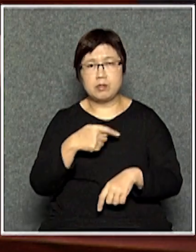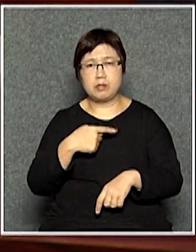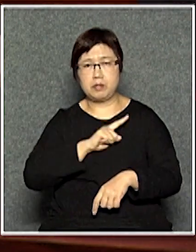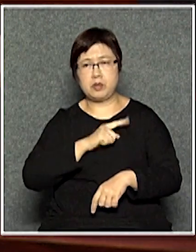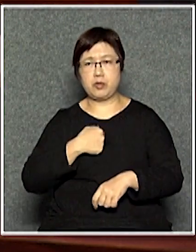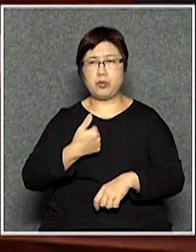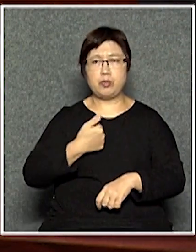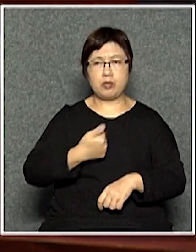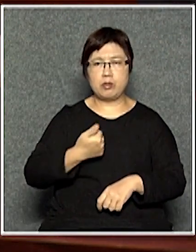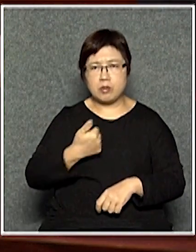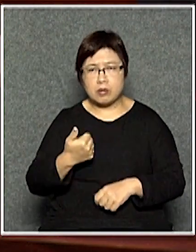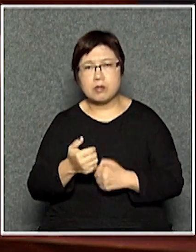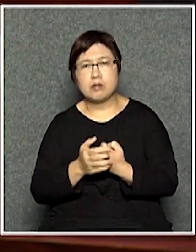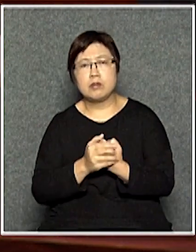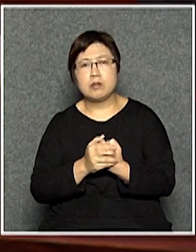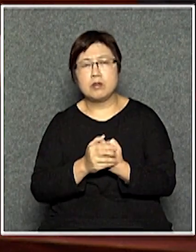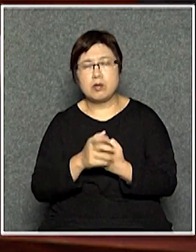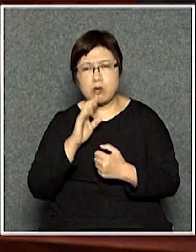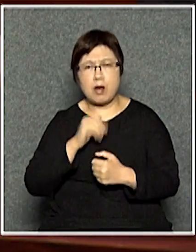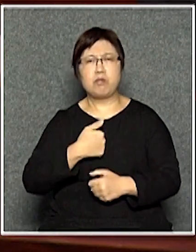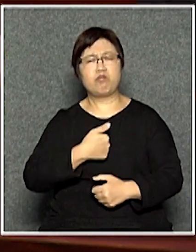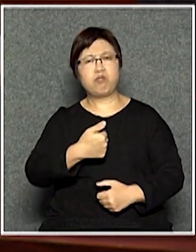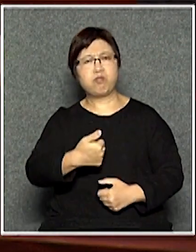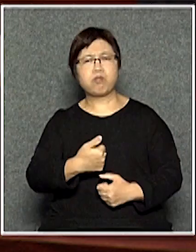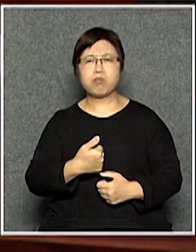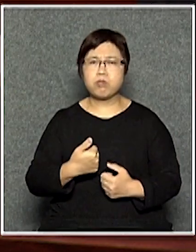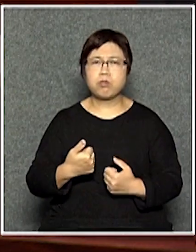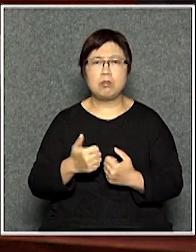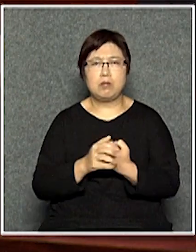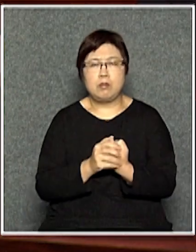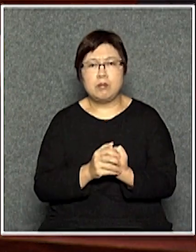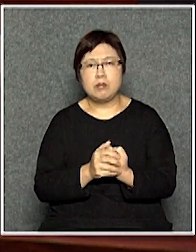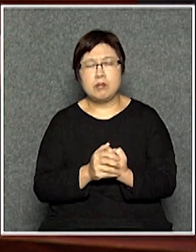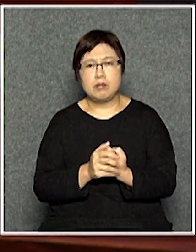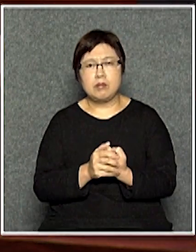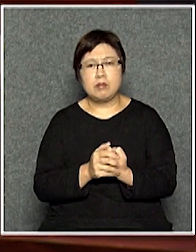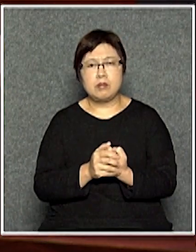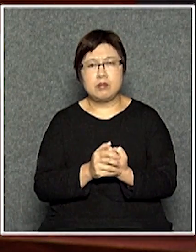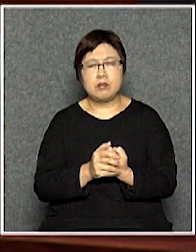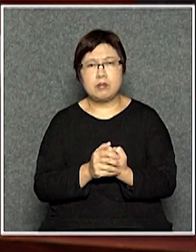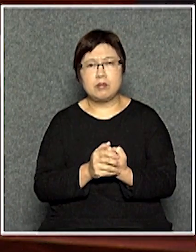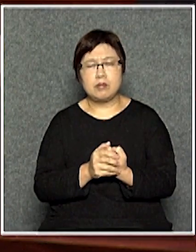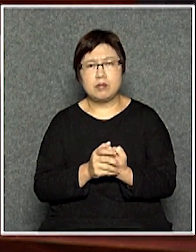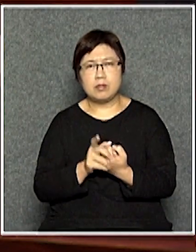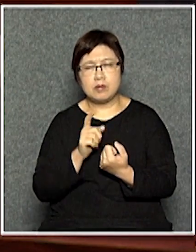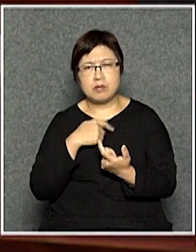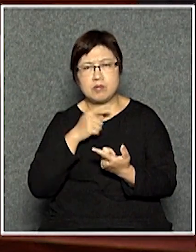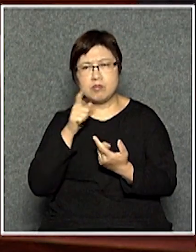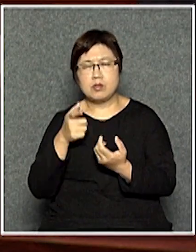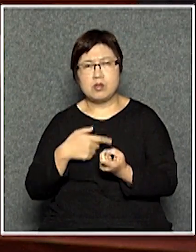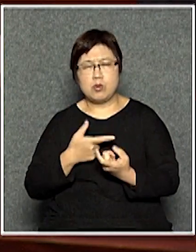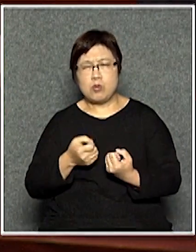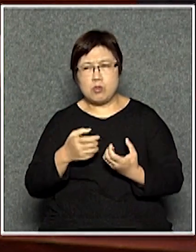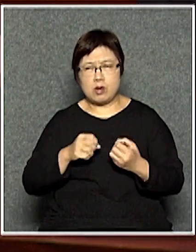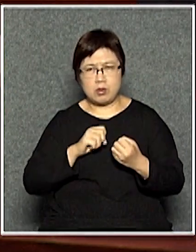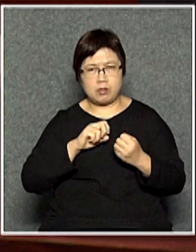大，點樣正確，點樣無限上綱去吹大呢件事